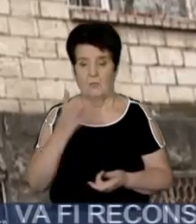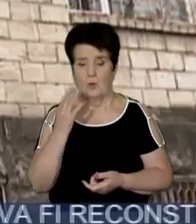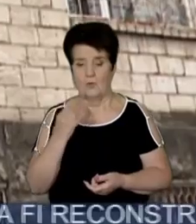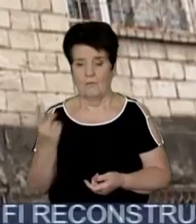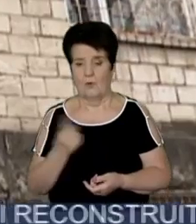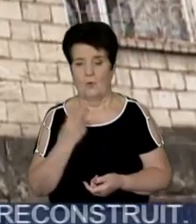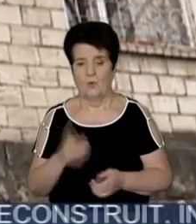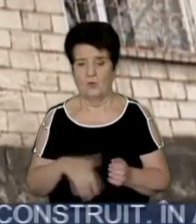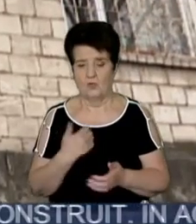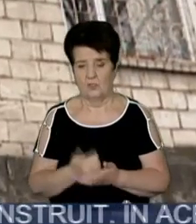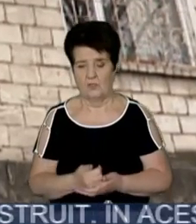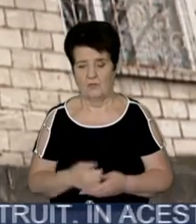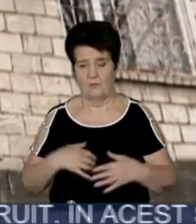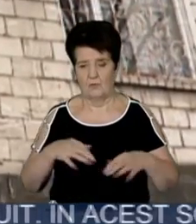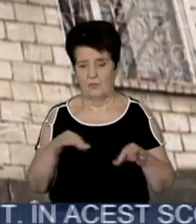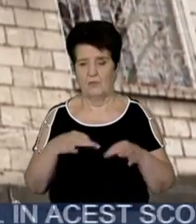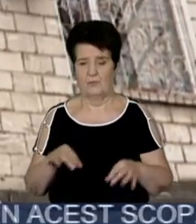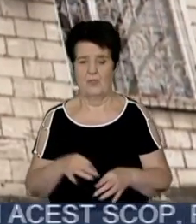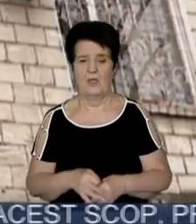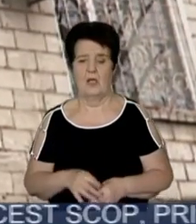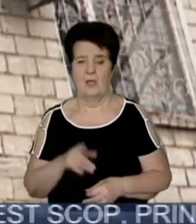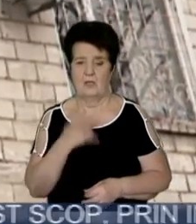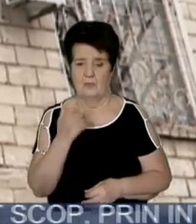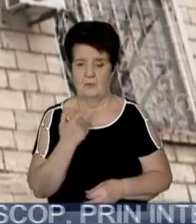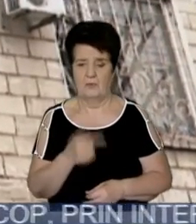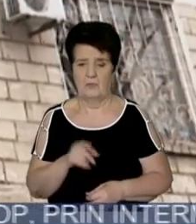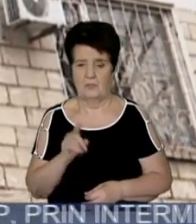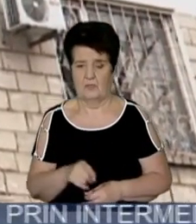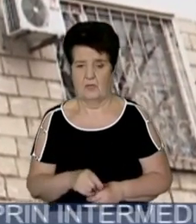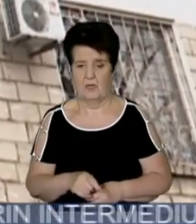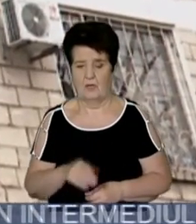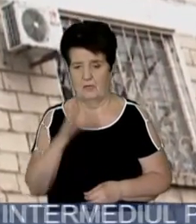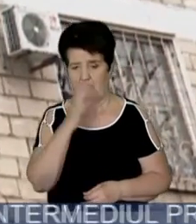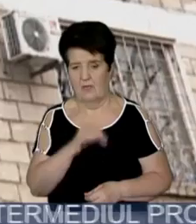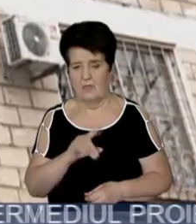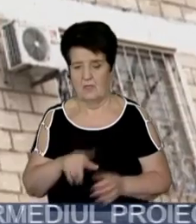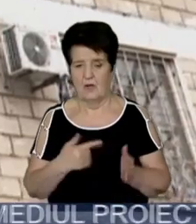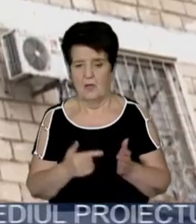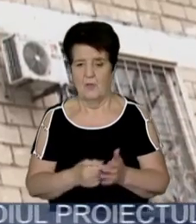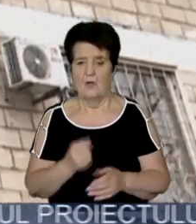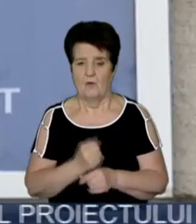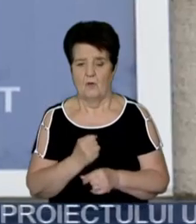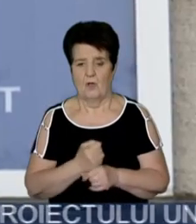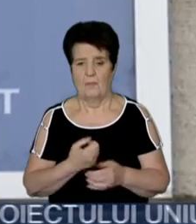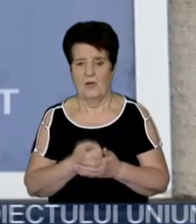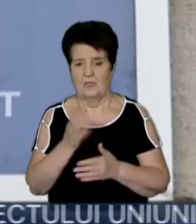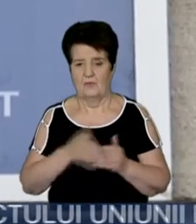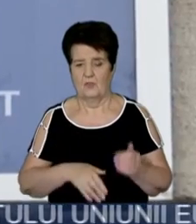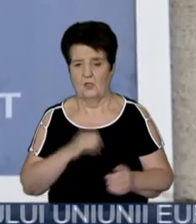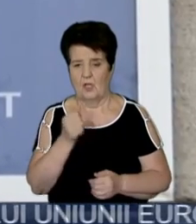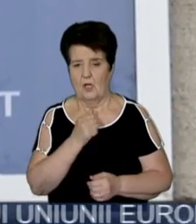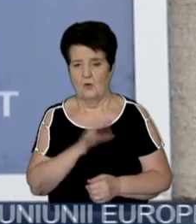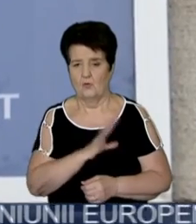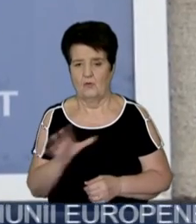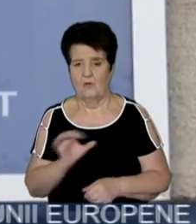șeful Direcției Generale Transport Public și Căi de Comunicație a dat asigurări că rutele de maxi-taxi din capitală vor activa până la sfârșitul anului și nu vor